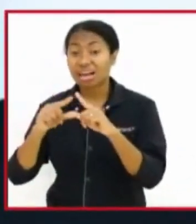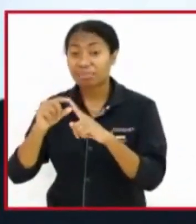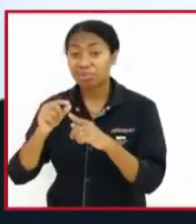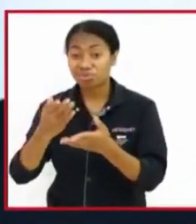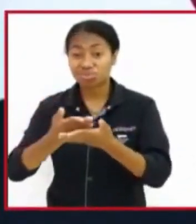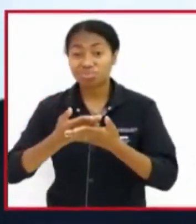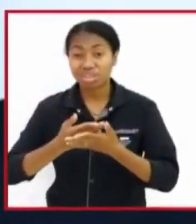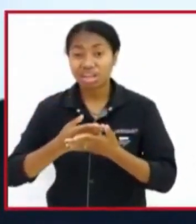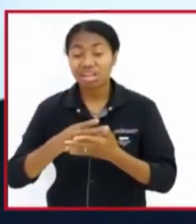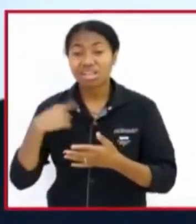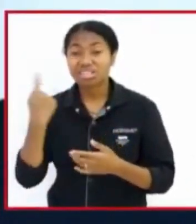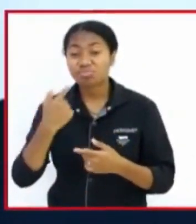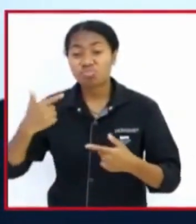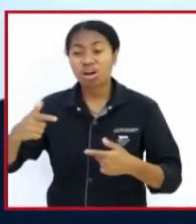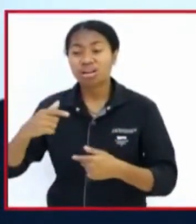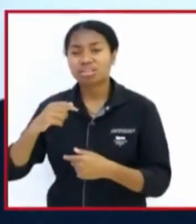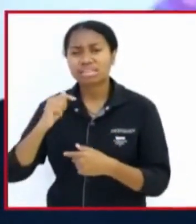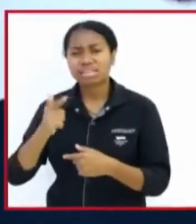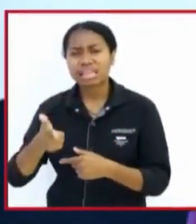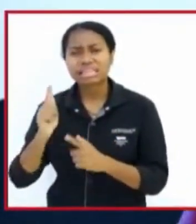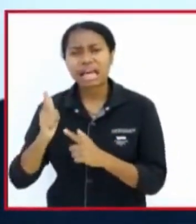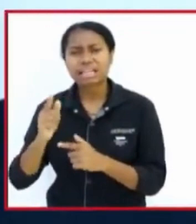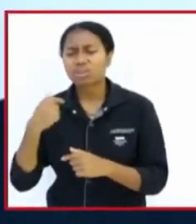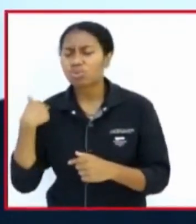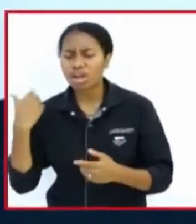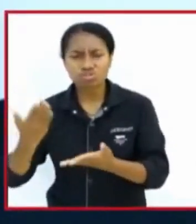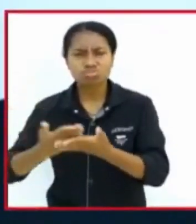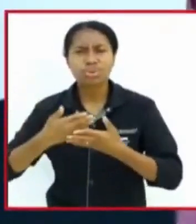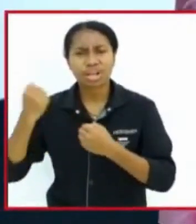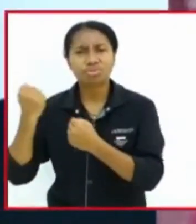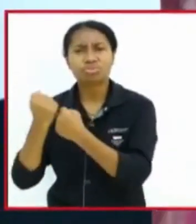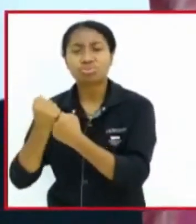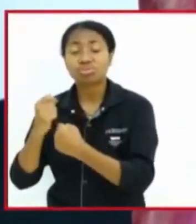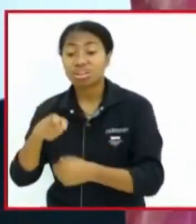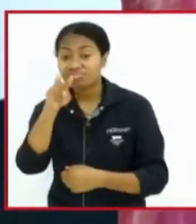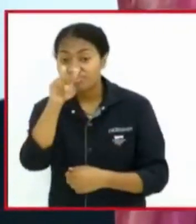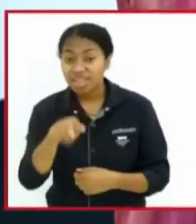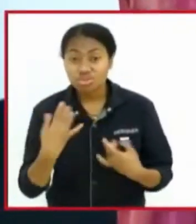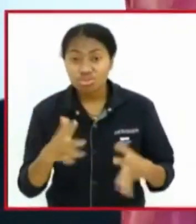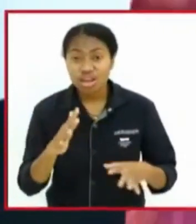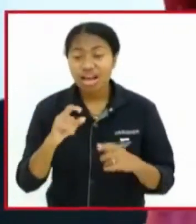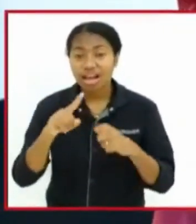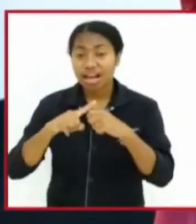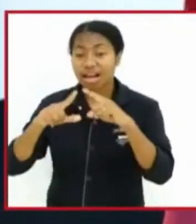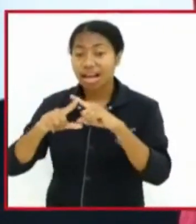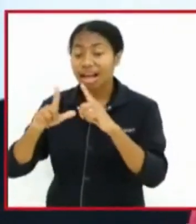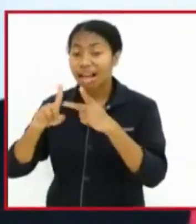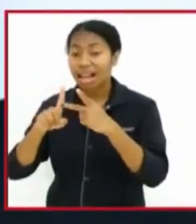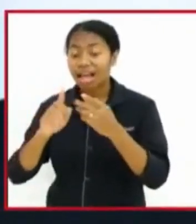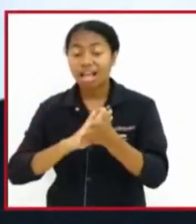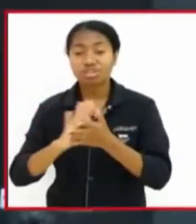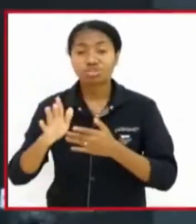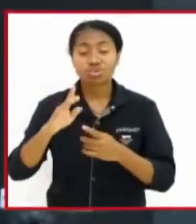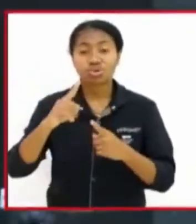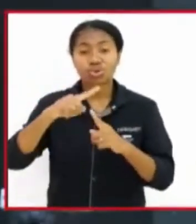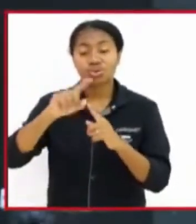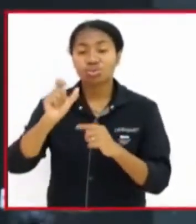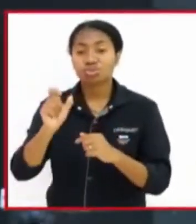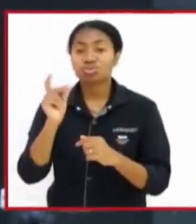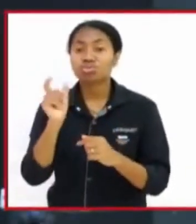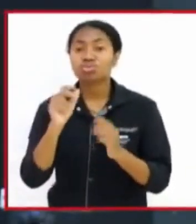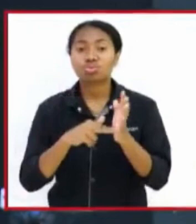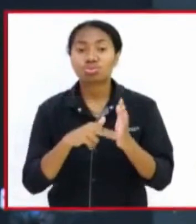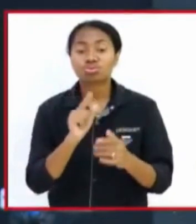karena itu begitu lihat Mesir kalah Uni Soviet motor unisoviet turun gempur